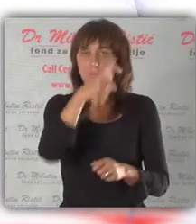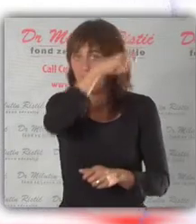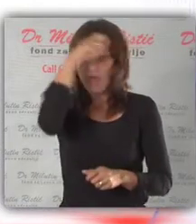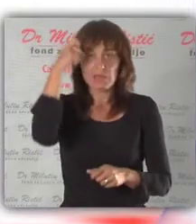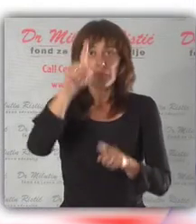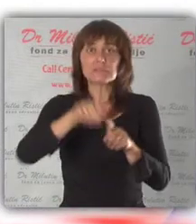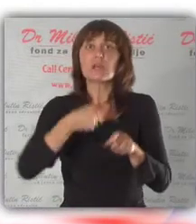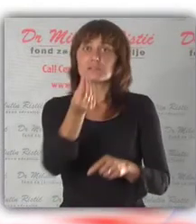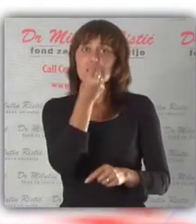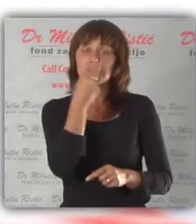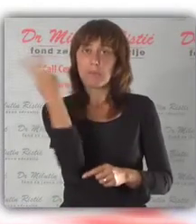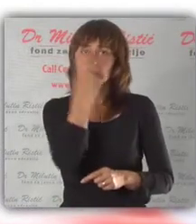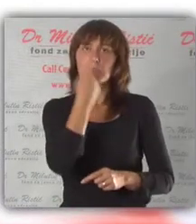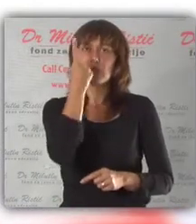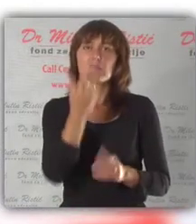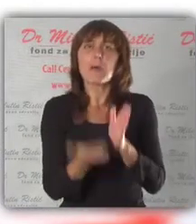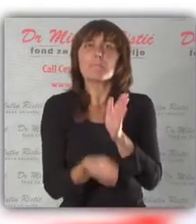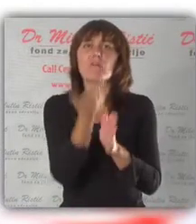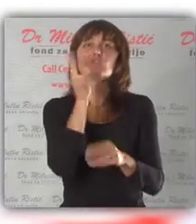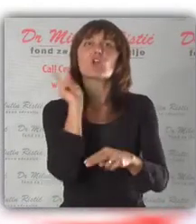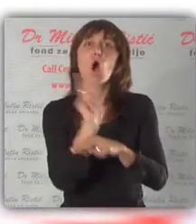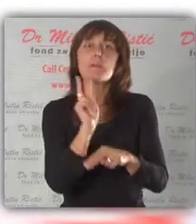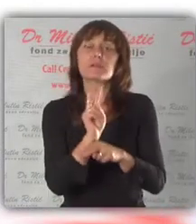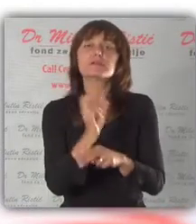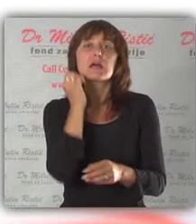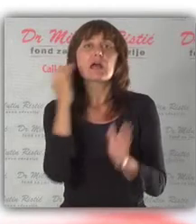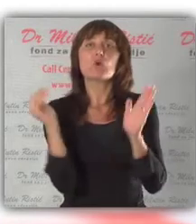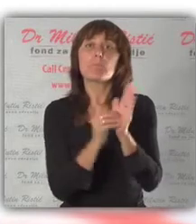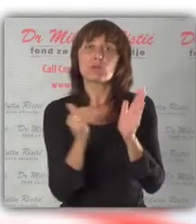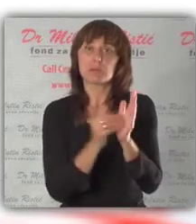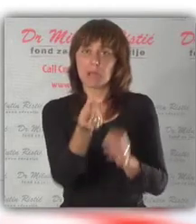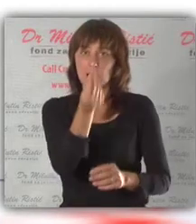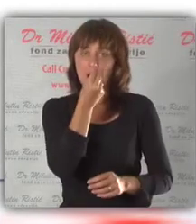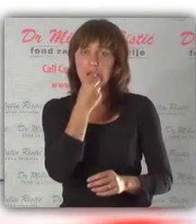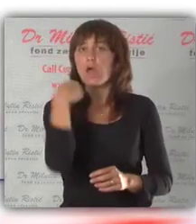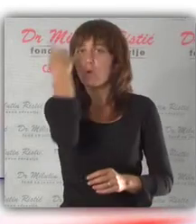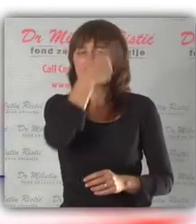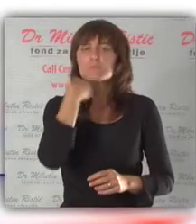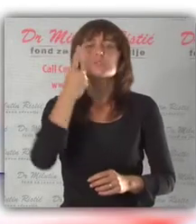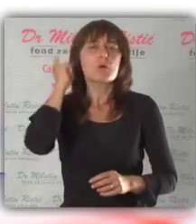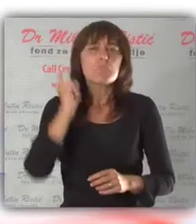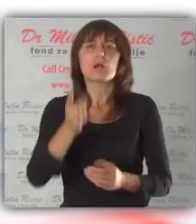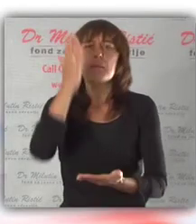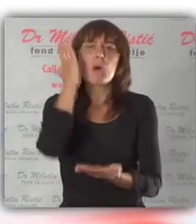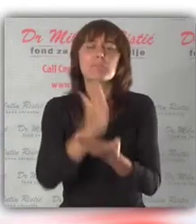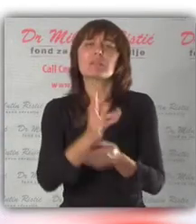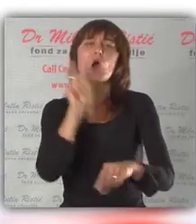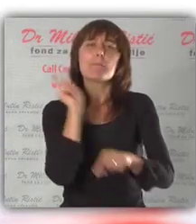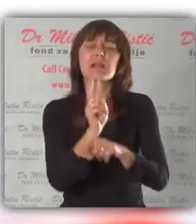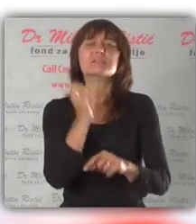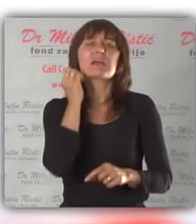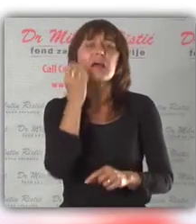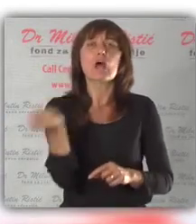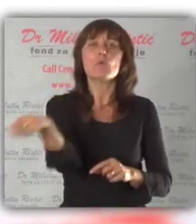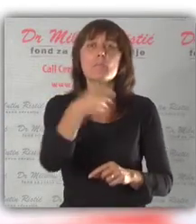u letnjim mesecima podrazumeva jedan povećan oprez pri upotrebi hrane, u smislu da moramo biti oprezniji